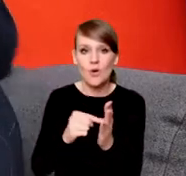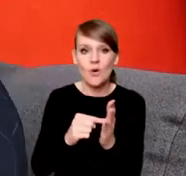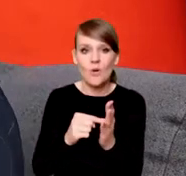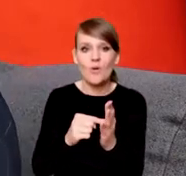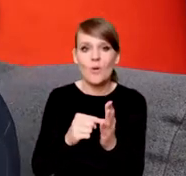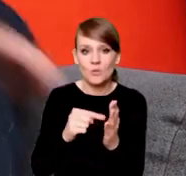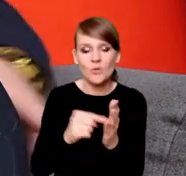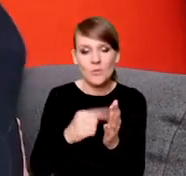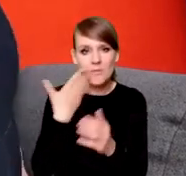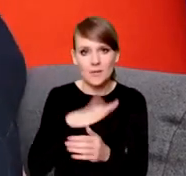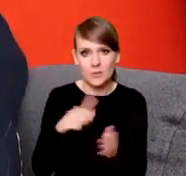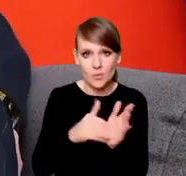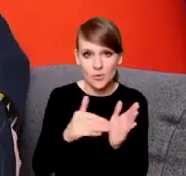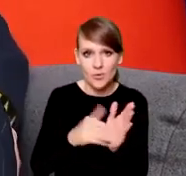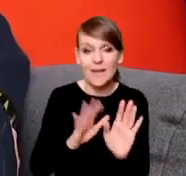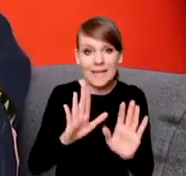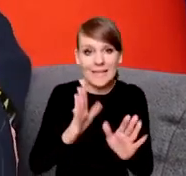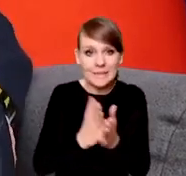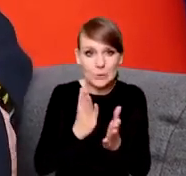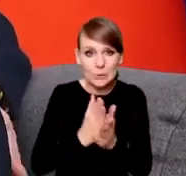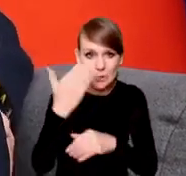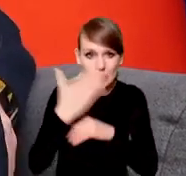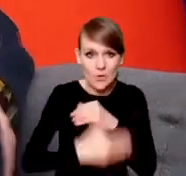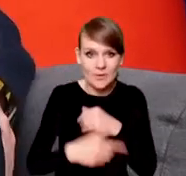bardzo potrzebny. I kończąc już, bo widzę